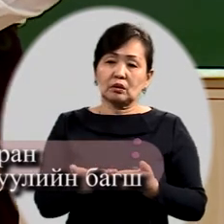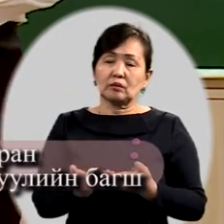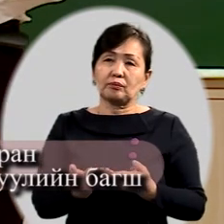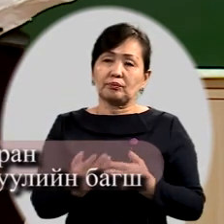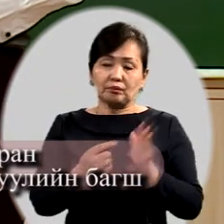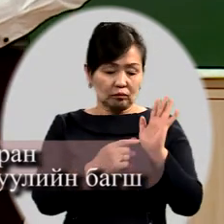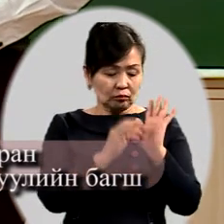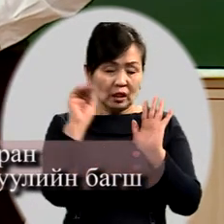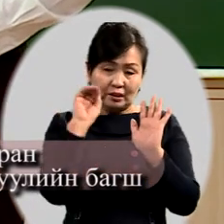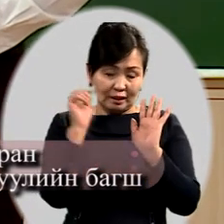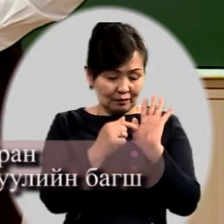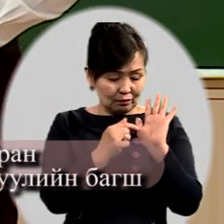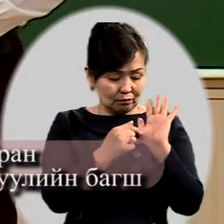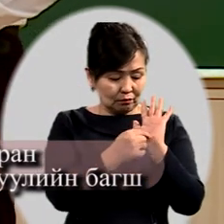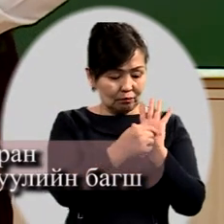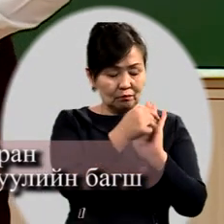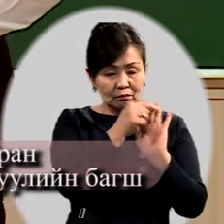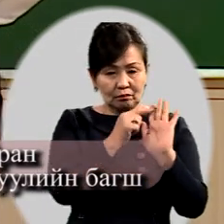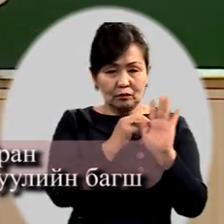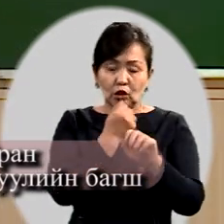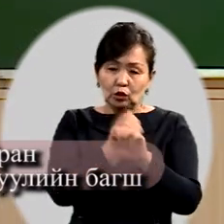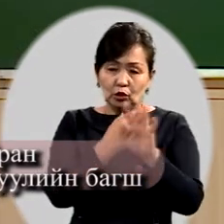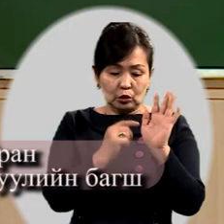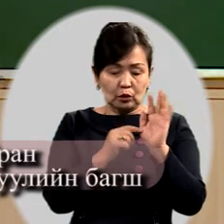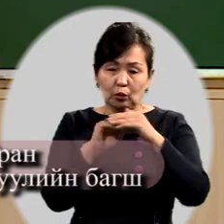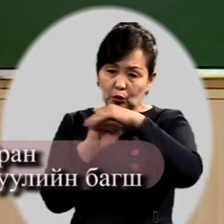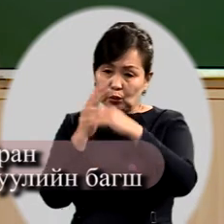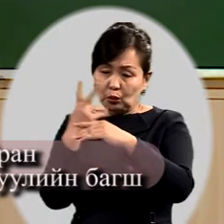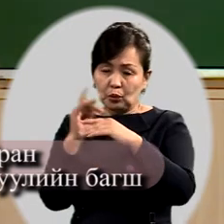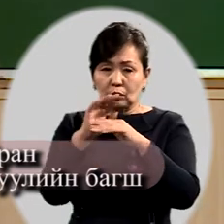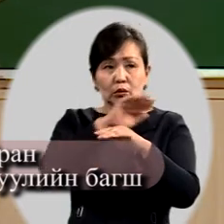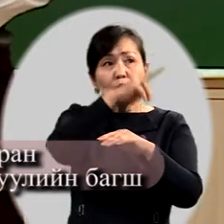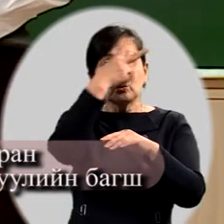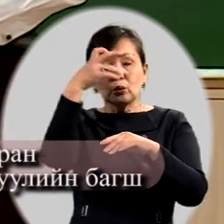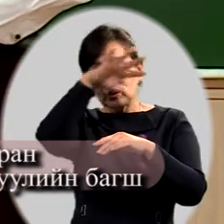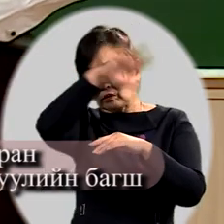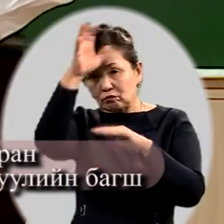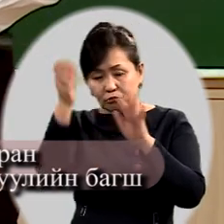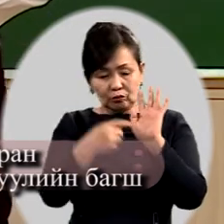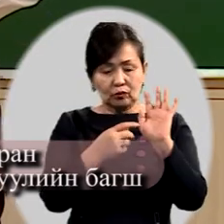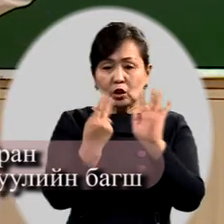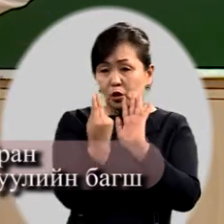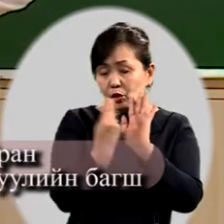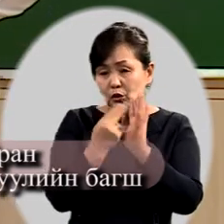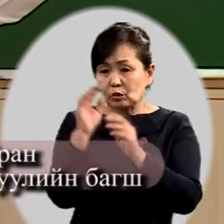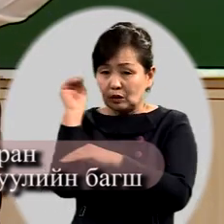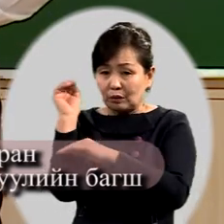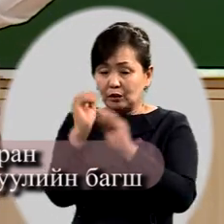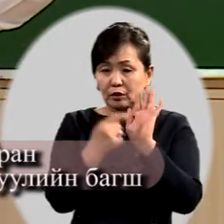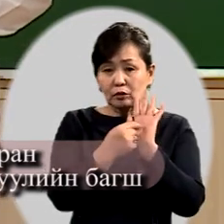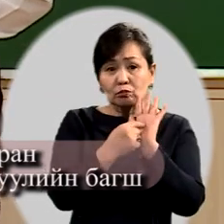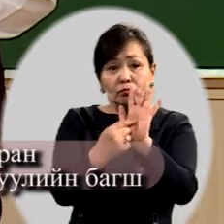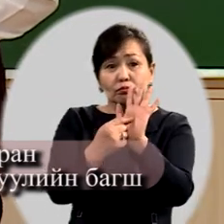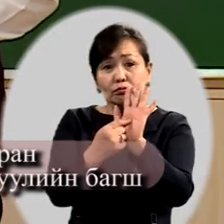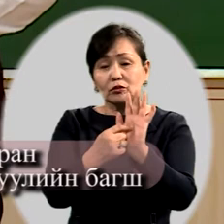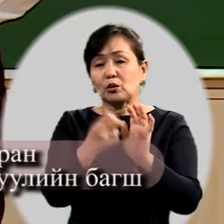деп суырдың жан-жағындағы кейіпкерлерді айтамыз. Көмекші кейіпкерлер негізгі кейіпкерді